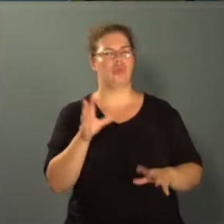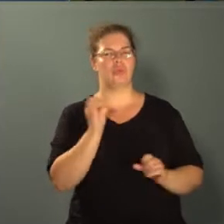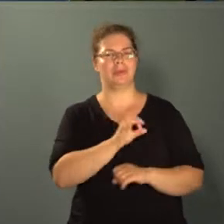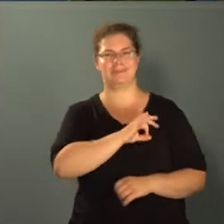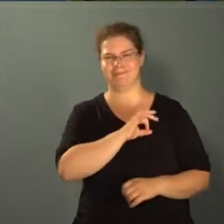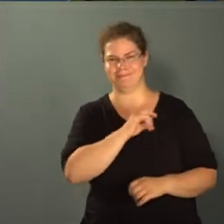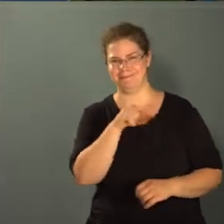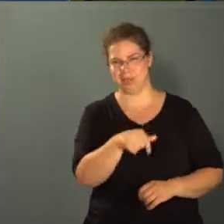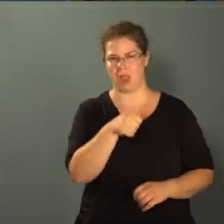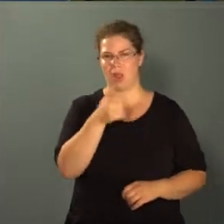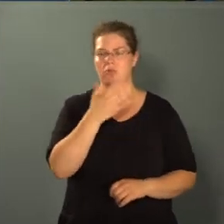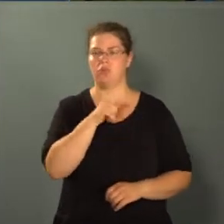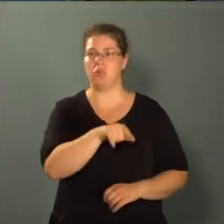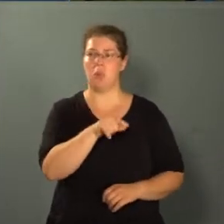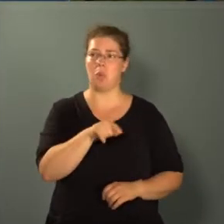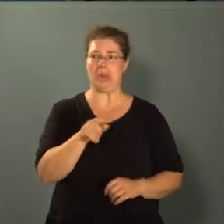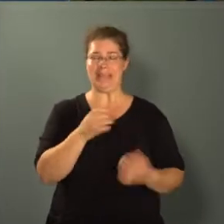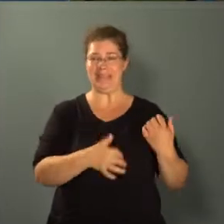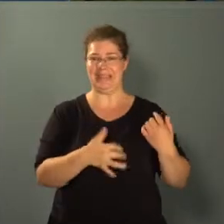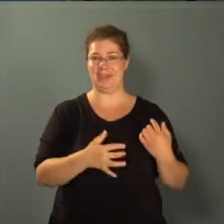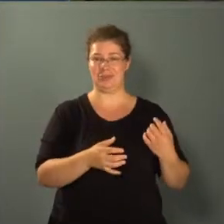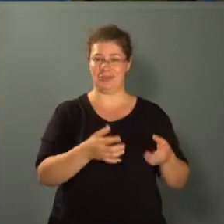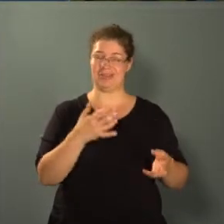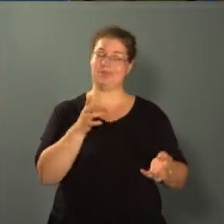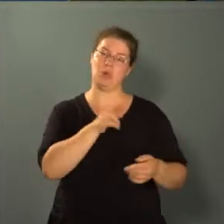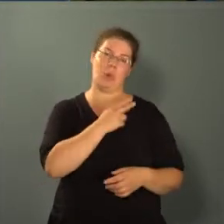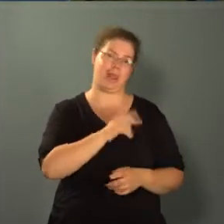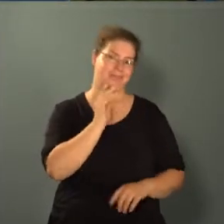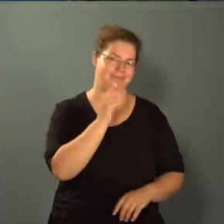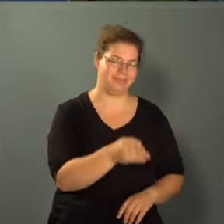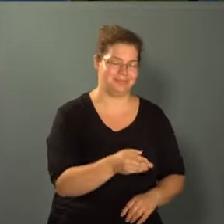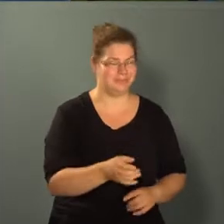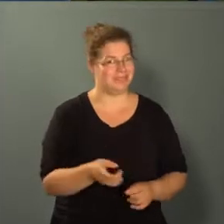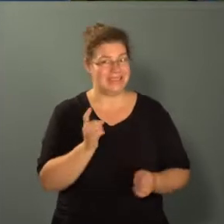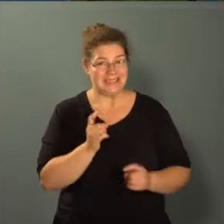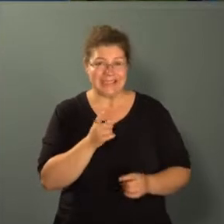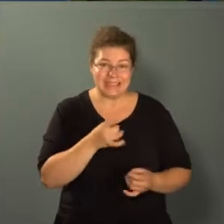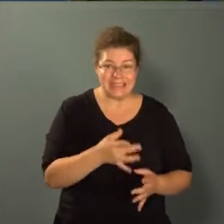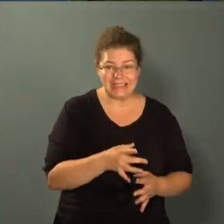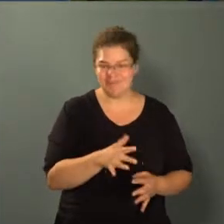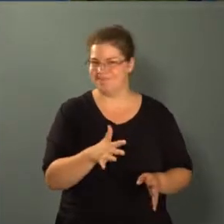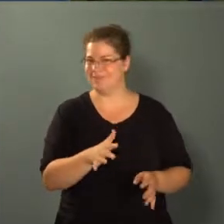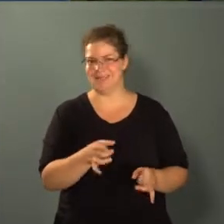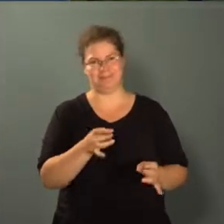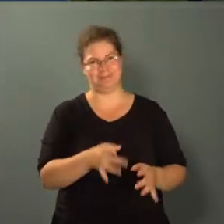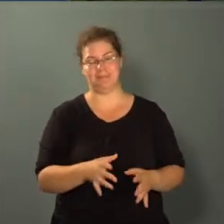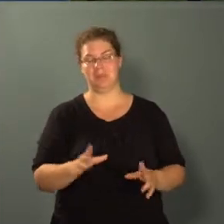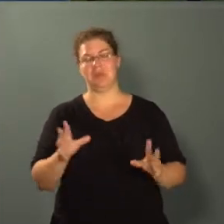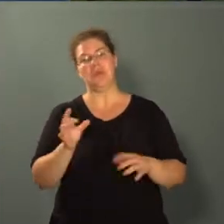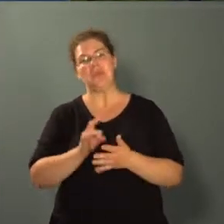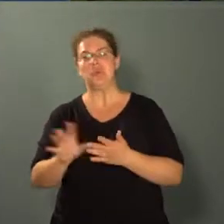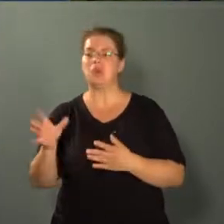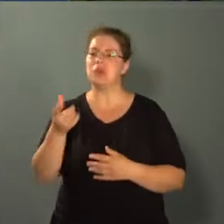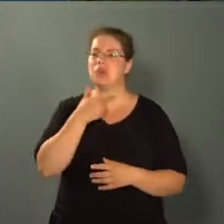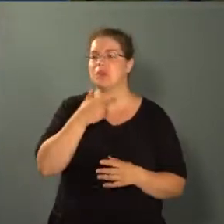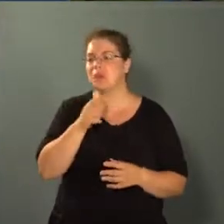a Floyd gitárosa. Ezt reménykedtük kiengedik, de nem engedték ki. Úgyhogy gyorsan összeszedtük az öreg Hard Rock csapatot,